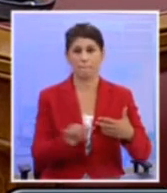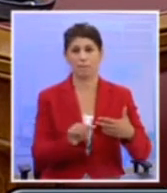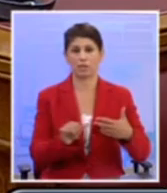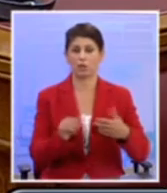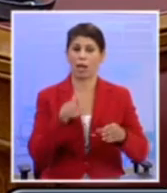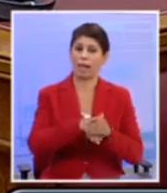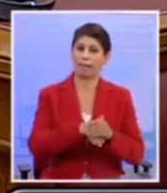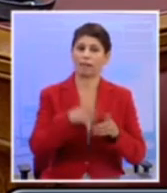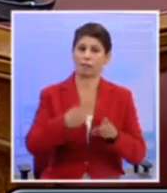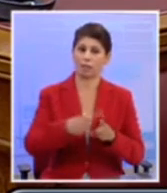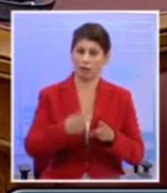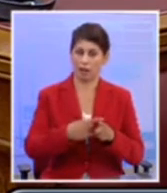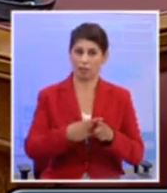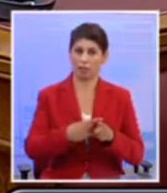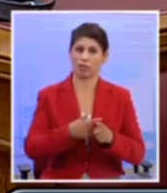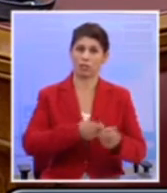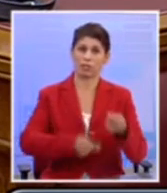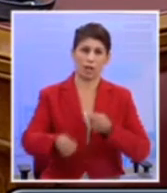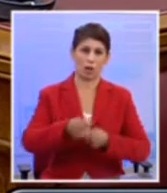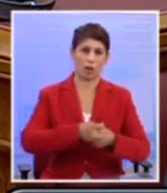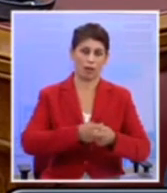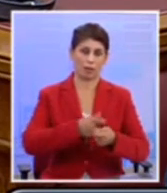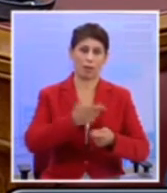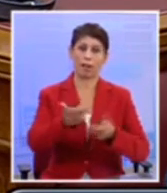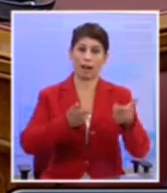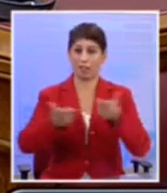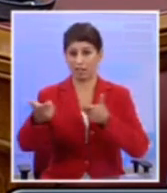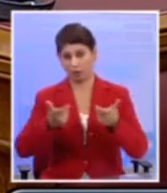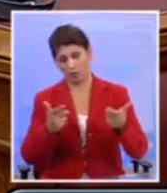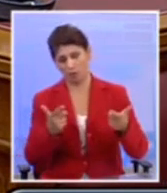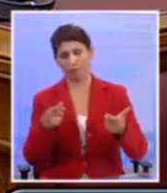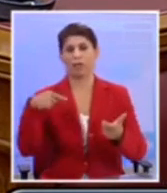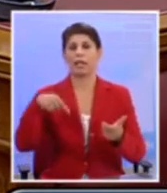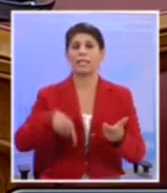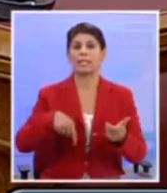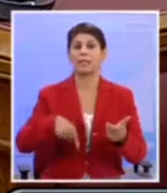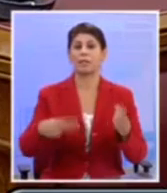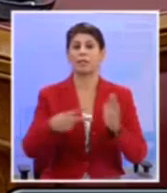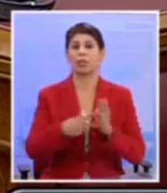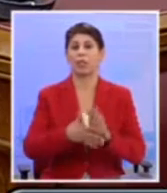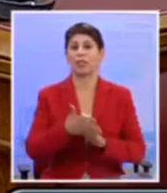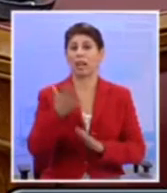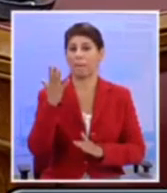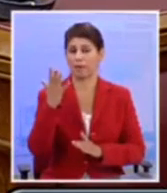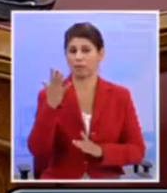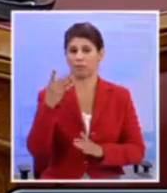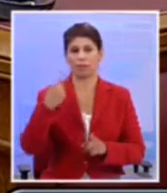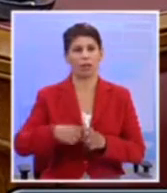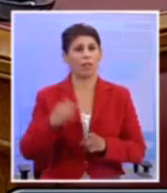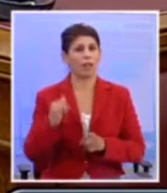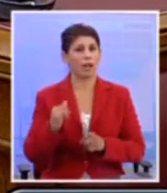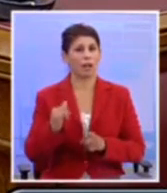της Ελλάδας στις αγορές. Σήμερα είμαστε το 2015 η Ελλάδα ακόμα